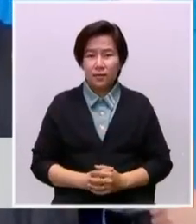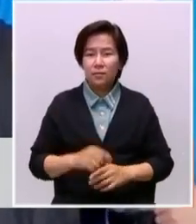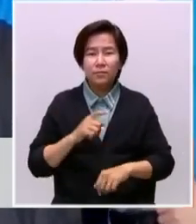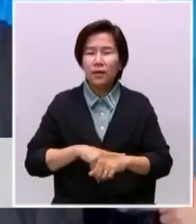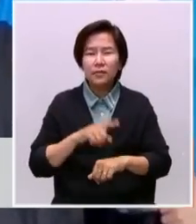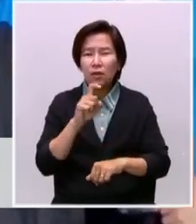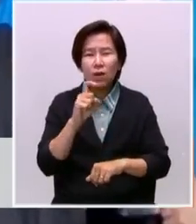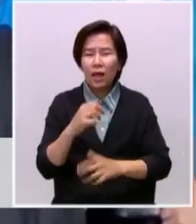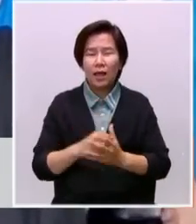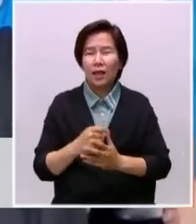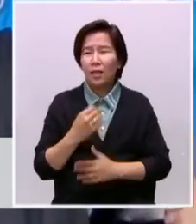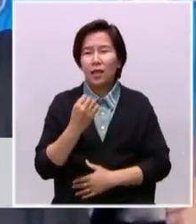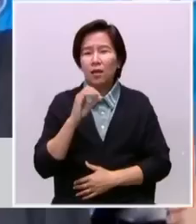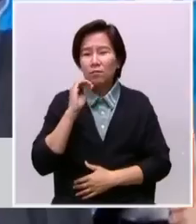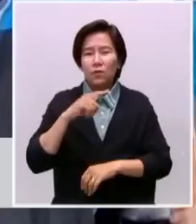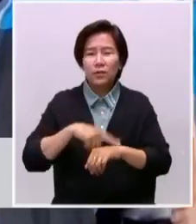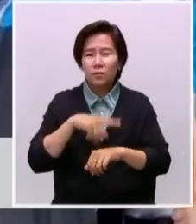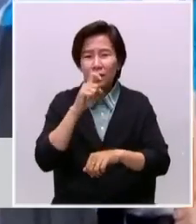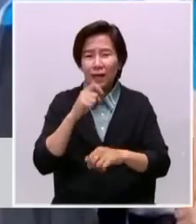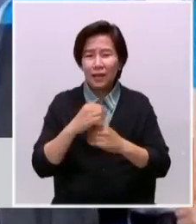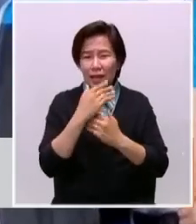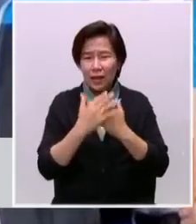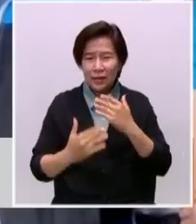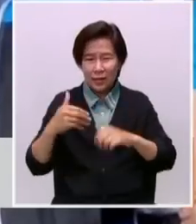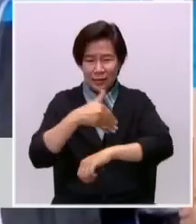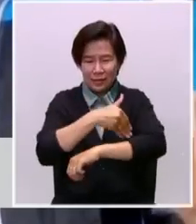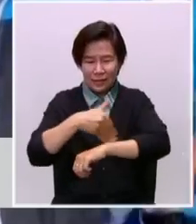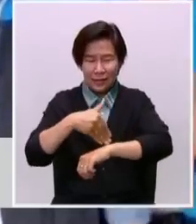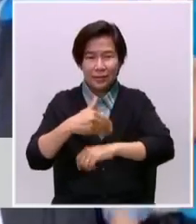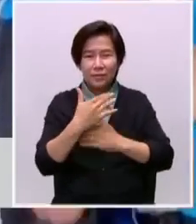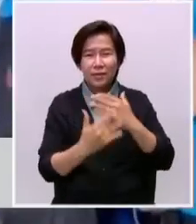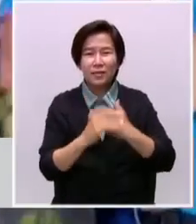เวลาเลยไอ้ม้ากรีดเลือดออกมาก็เป็นสี